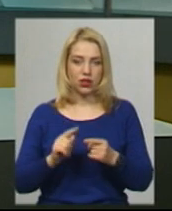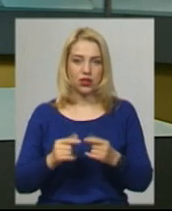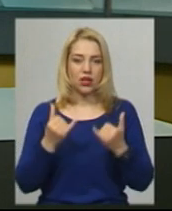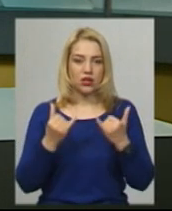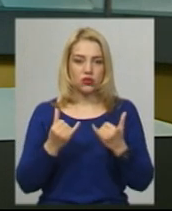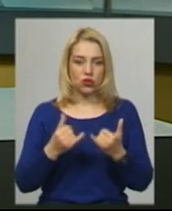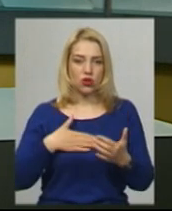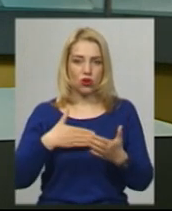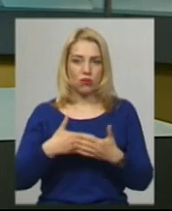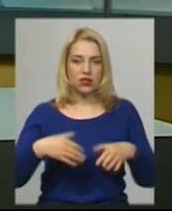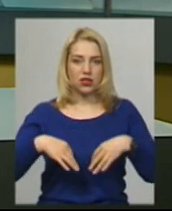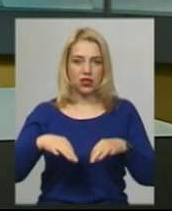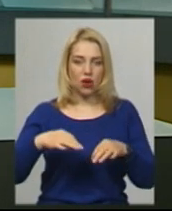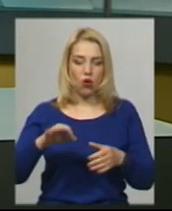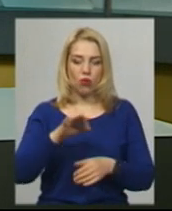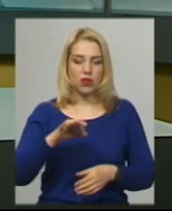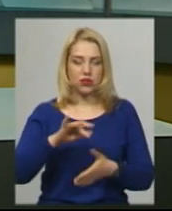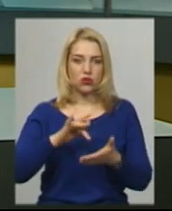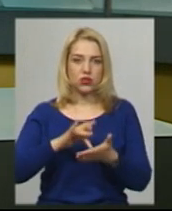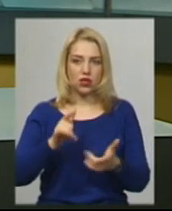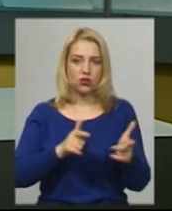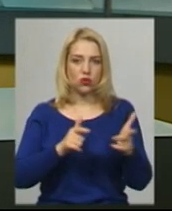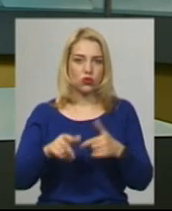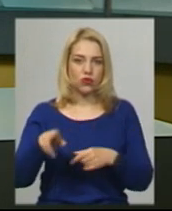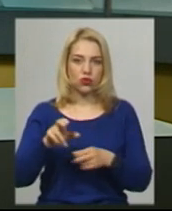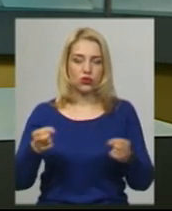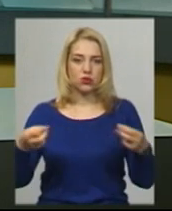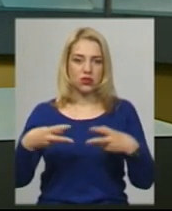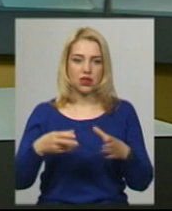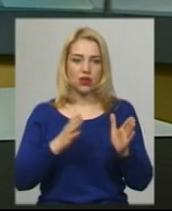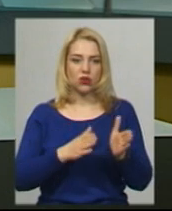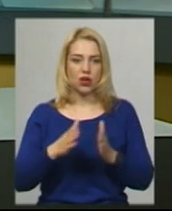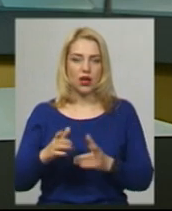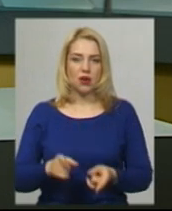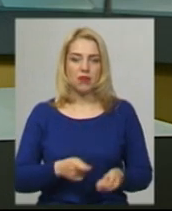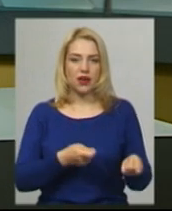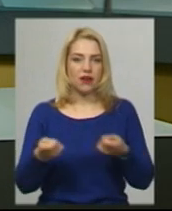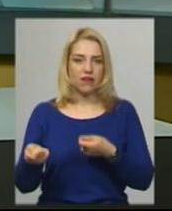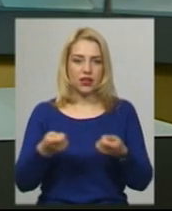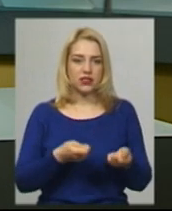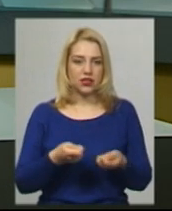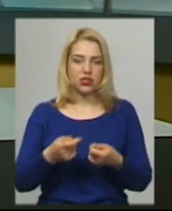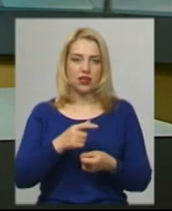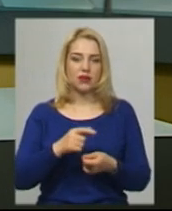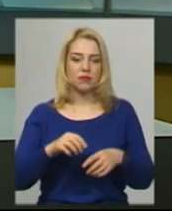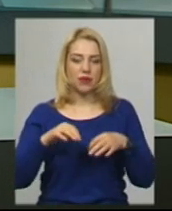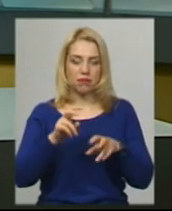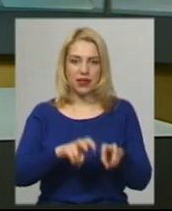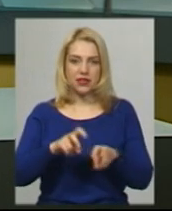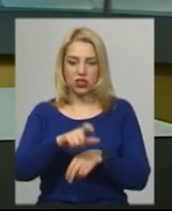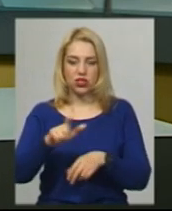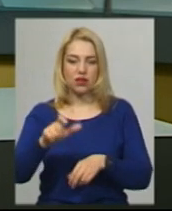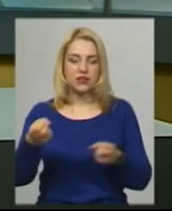сьогодні громадський транспорт обласного центру готовий до спеціального режиму перевезення пасажирів за спецпосвідченнями. Аби